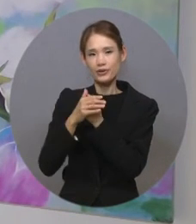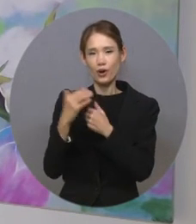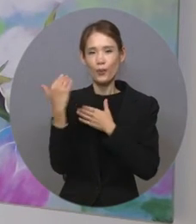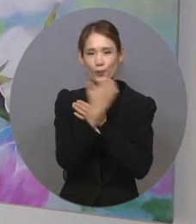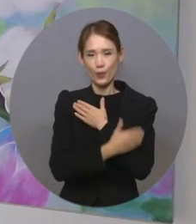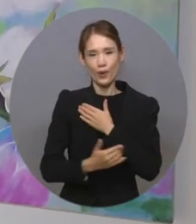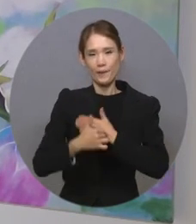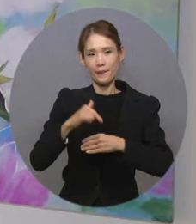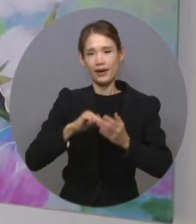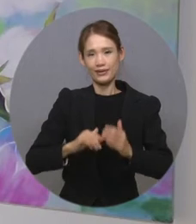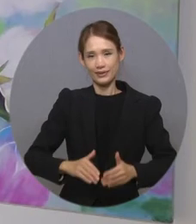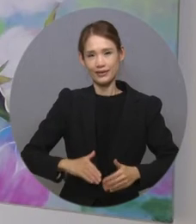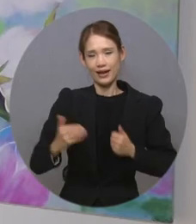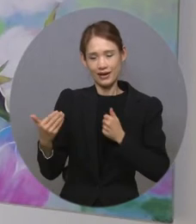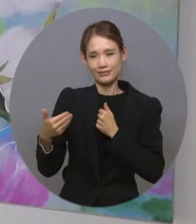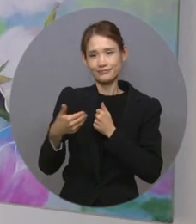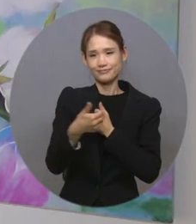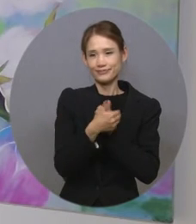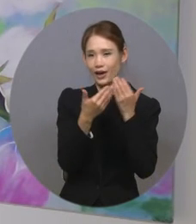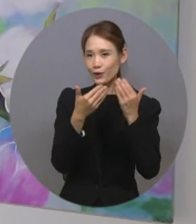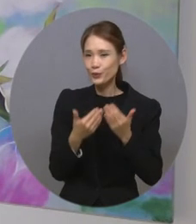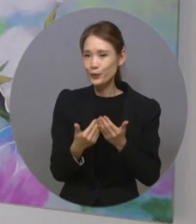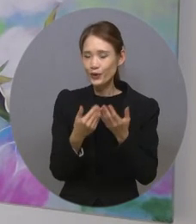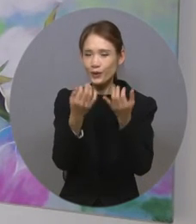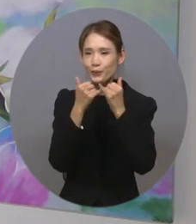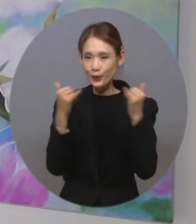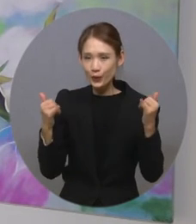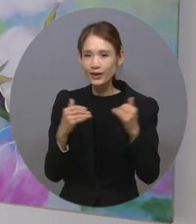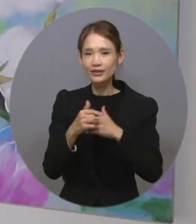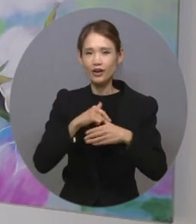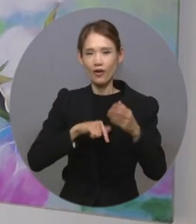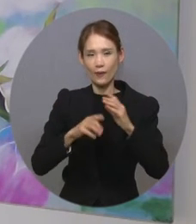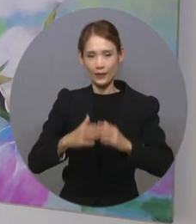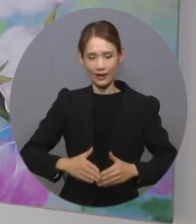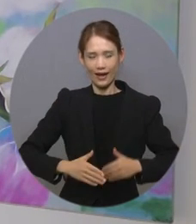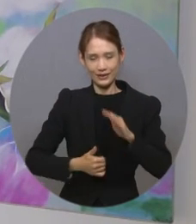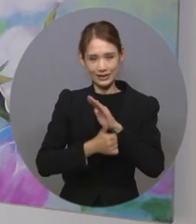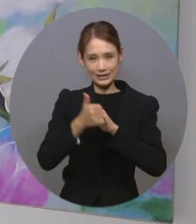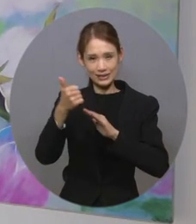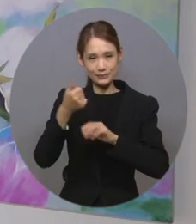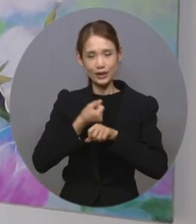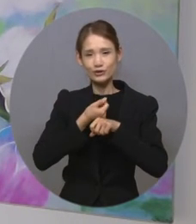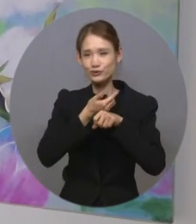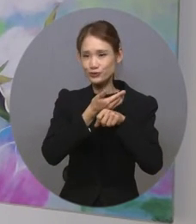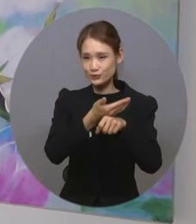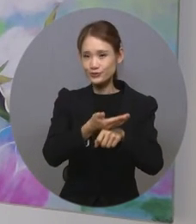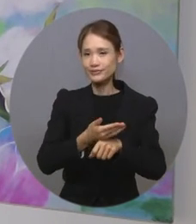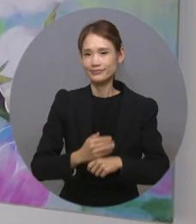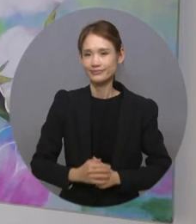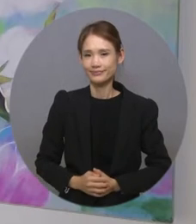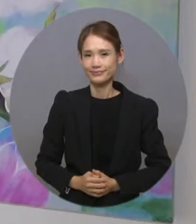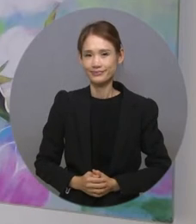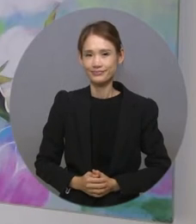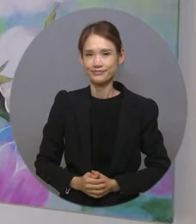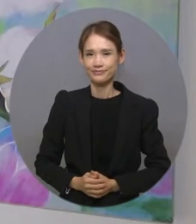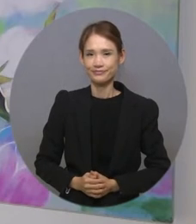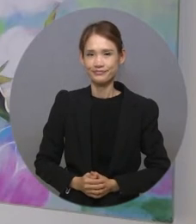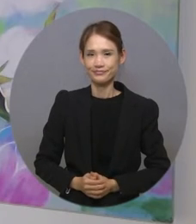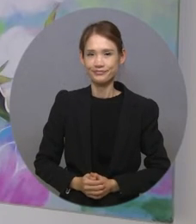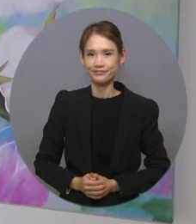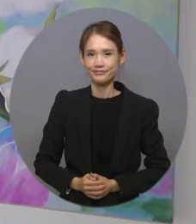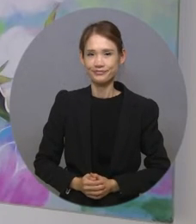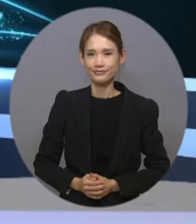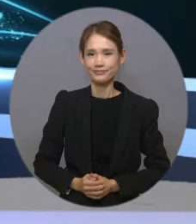마음을 따뜻하게 감싸줘 관람객들에게 포근한 희망을 선사하고 있습니다. 복지TV 뉴스